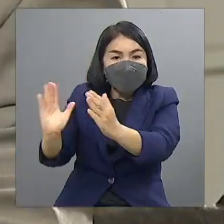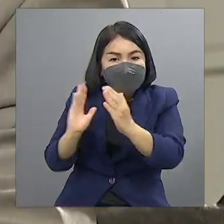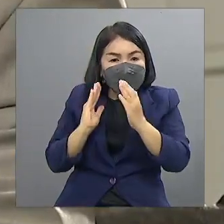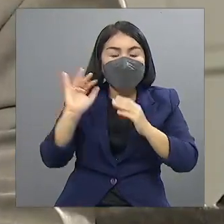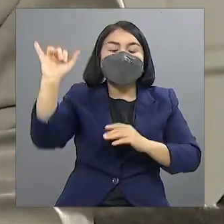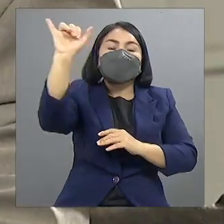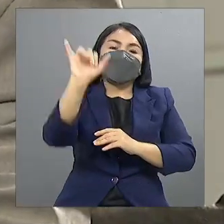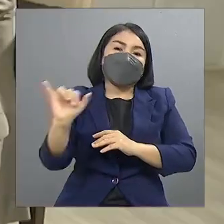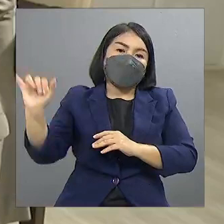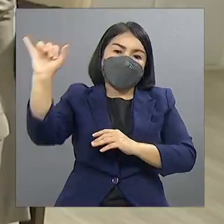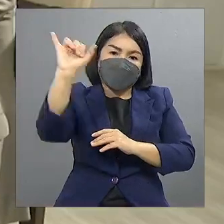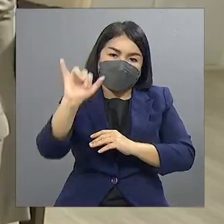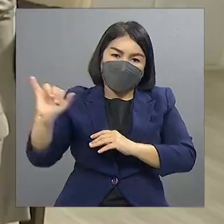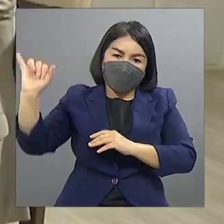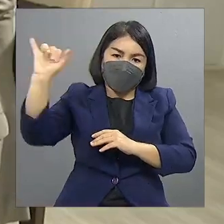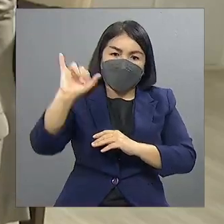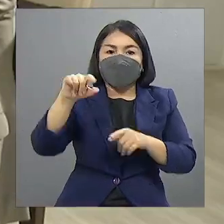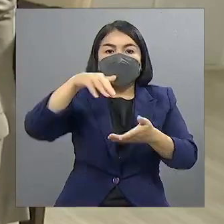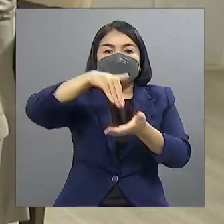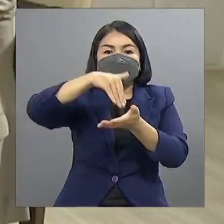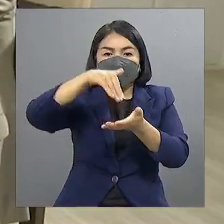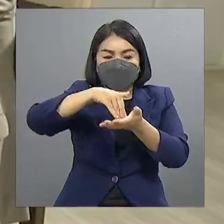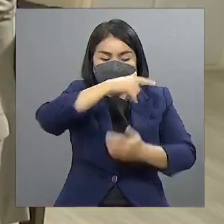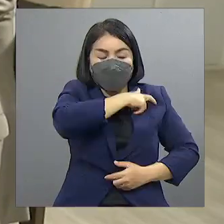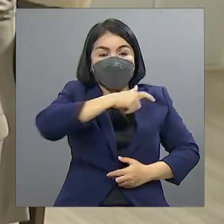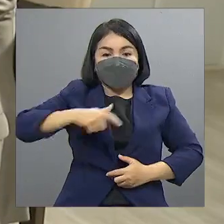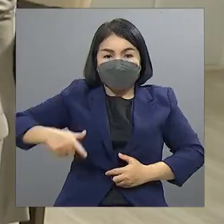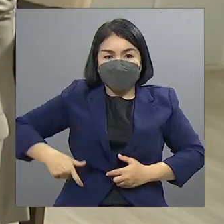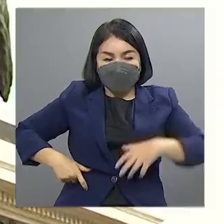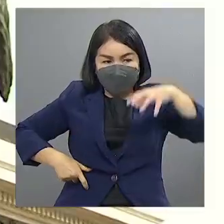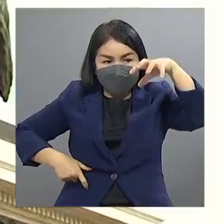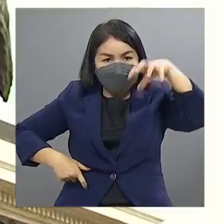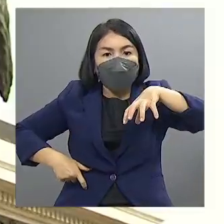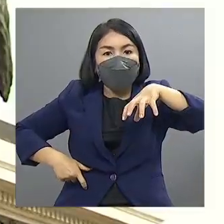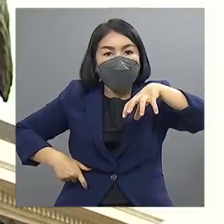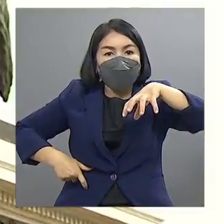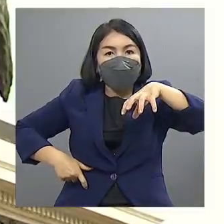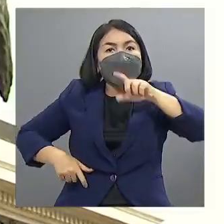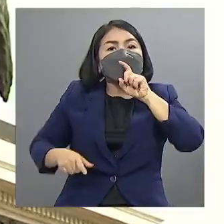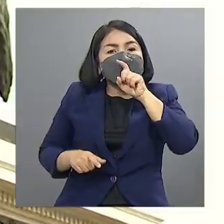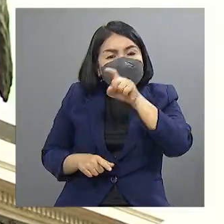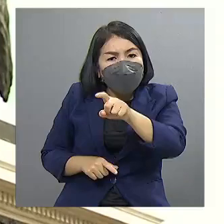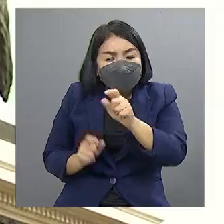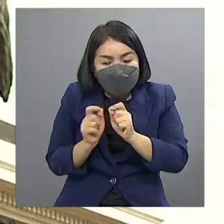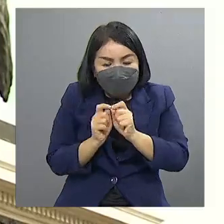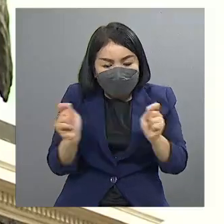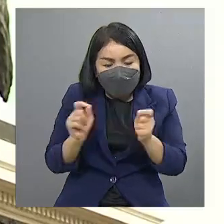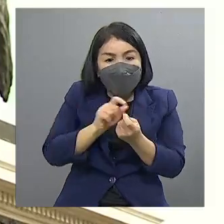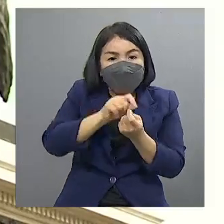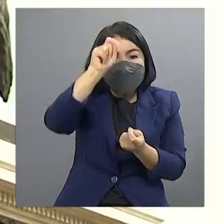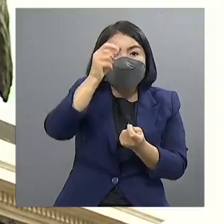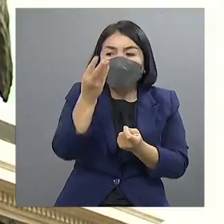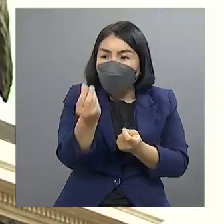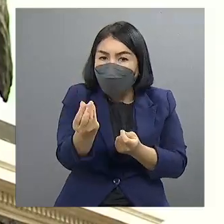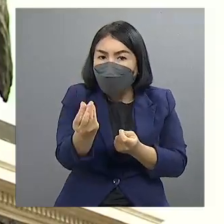ย์ของพระมหากษัตริย์ตั้งอยู่ ครับแล้วถ้าเกิดให้อาจารย์เจาะลึกไปที่ขนาดหน่อยขนาดจริงเนี่ยไซส์จริงเนี่ยที่เราเห็นอยู่เนี่ยครับ